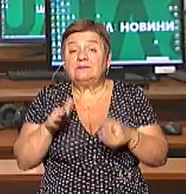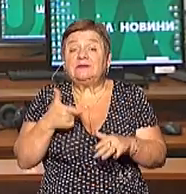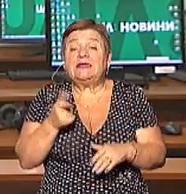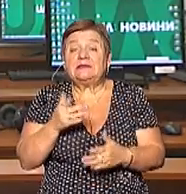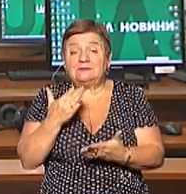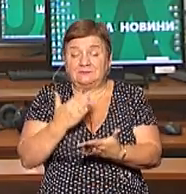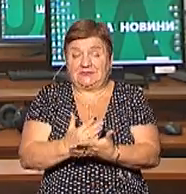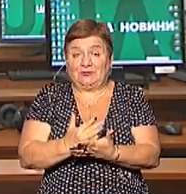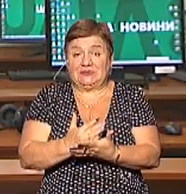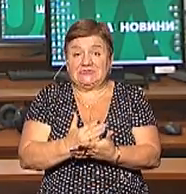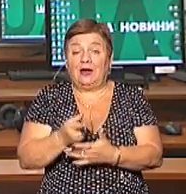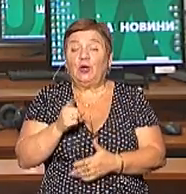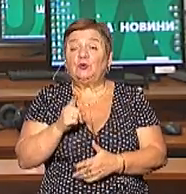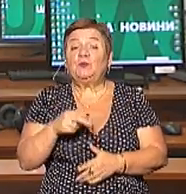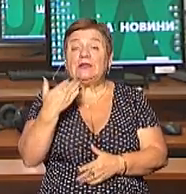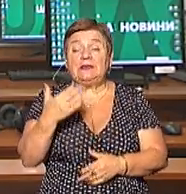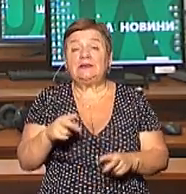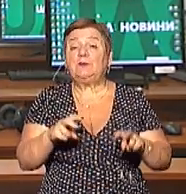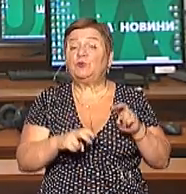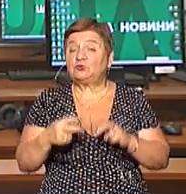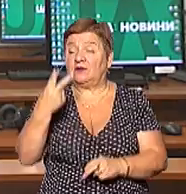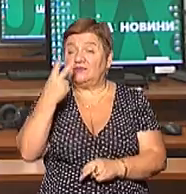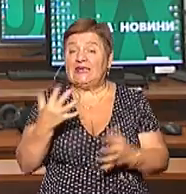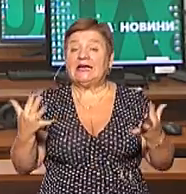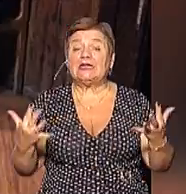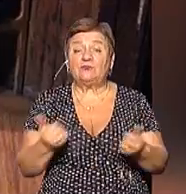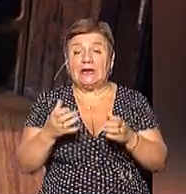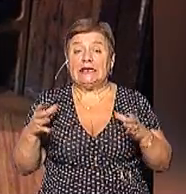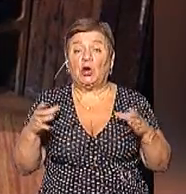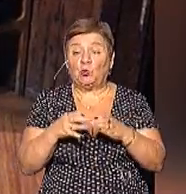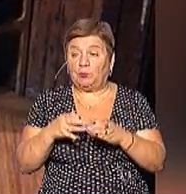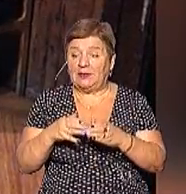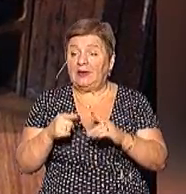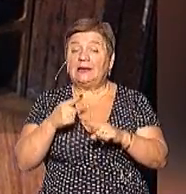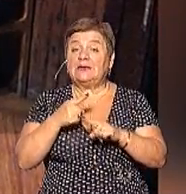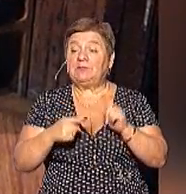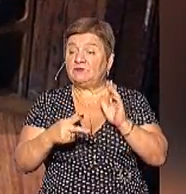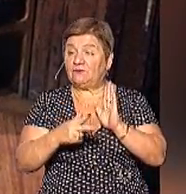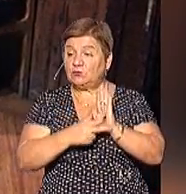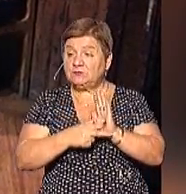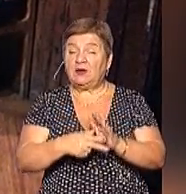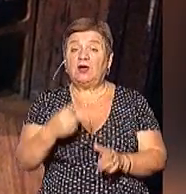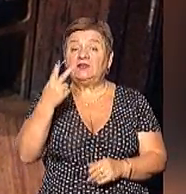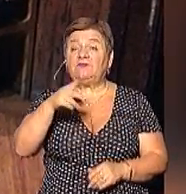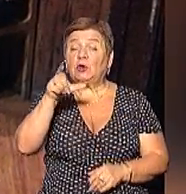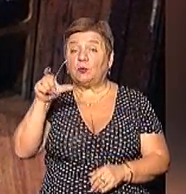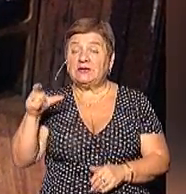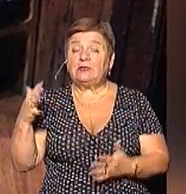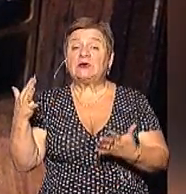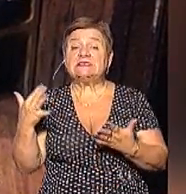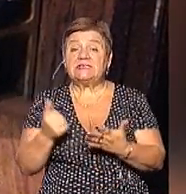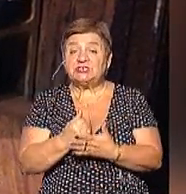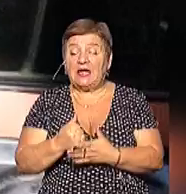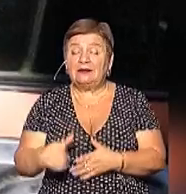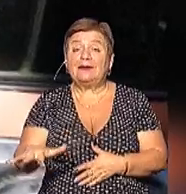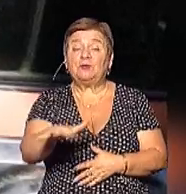вони знаходяться. Тому на їх пошуки відправили дві рятувальні групи. О пів на 8-му вечора громадянок Німеччини знайшли в районі